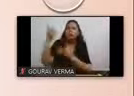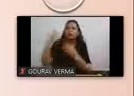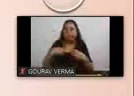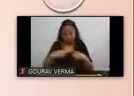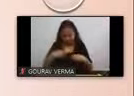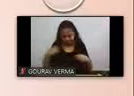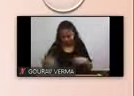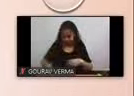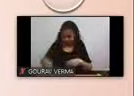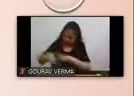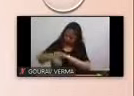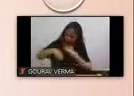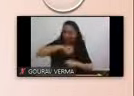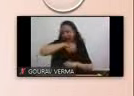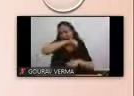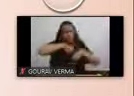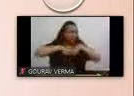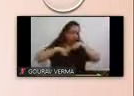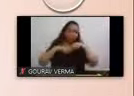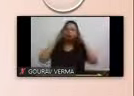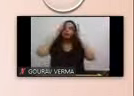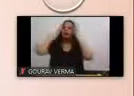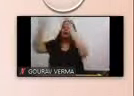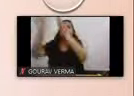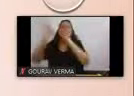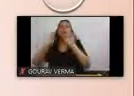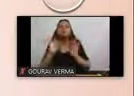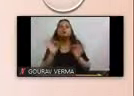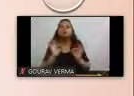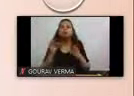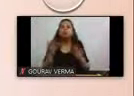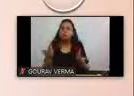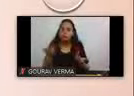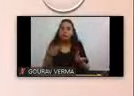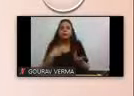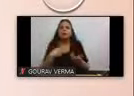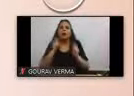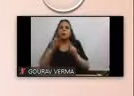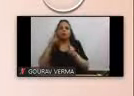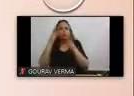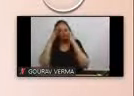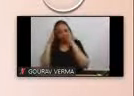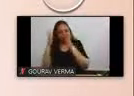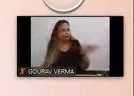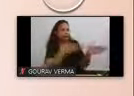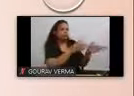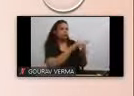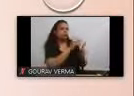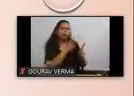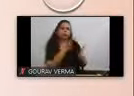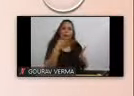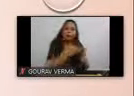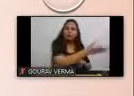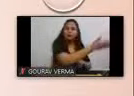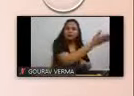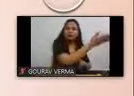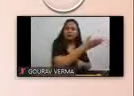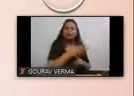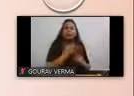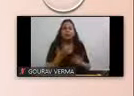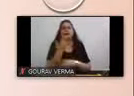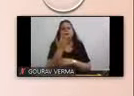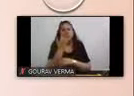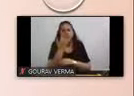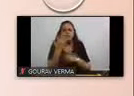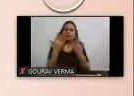या अपने को बाइट कर रहे हैं या रॉक करके कुछ और एक आवाज निकाल रहे हैं. 5 मिनट सही,